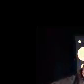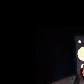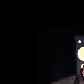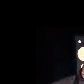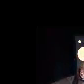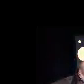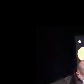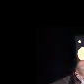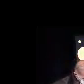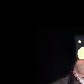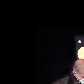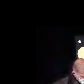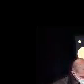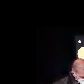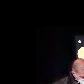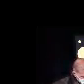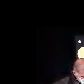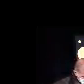spirit is